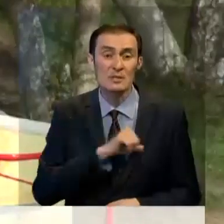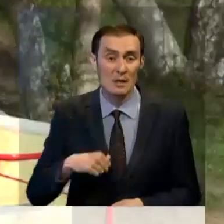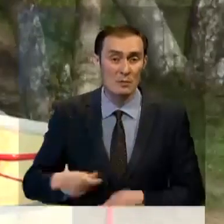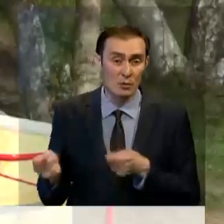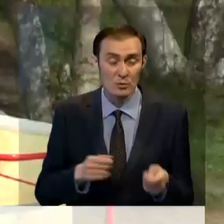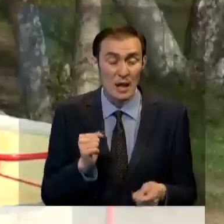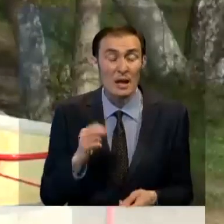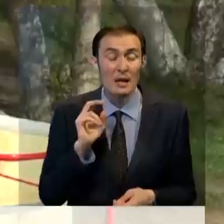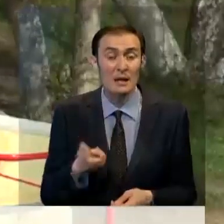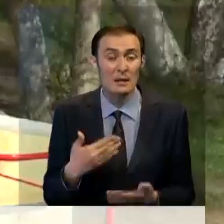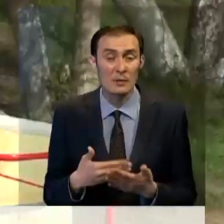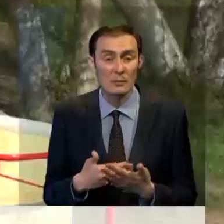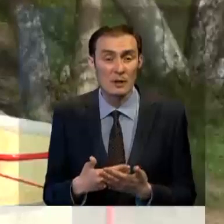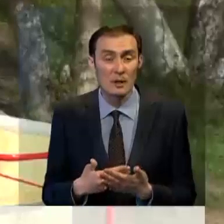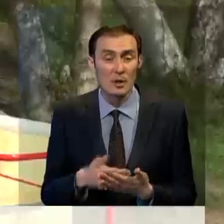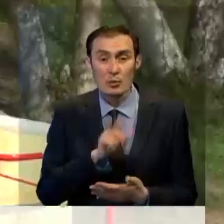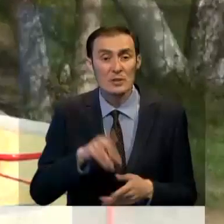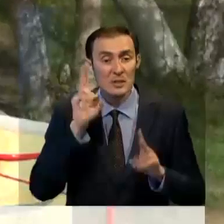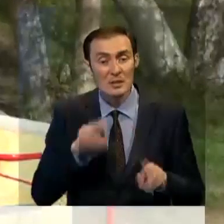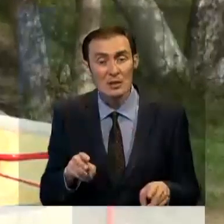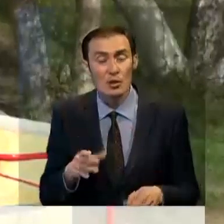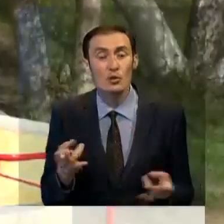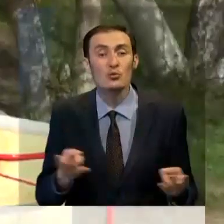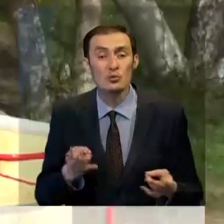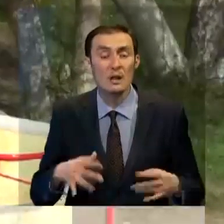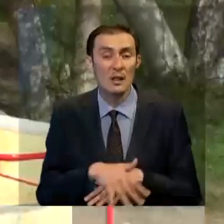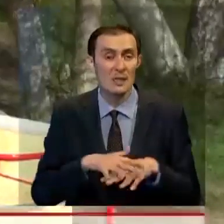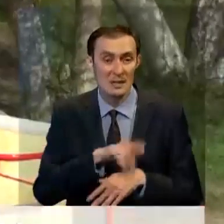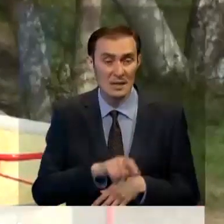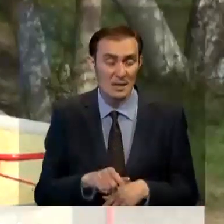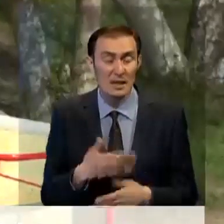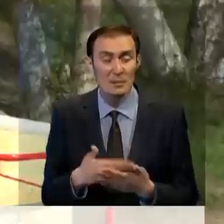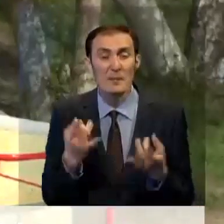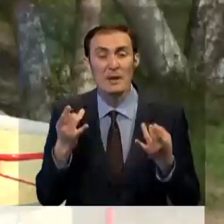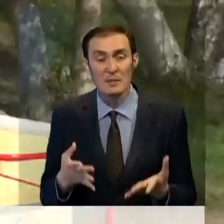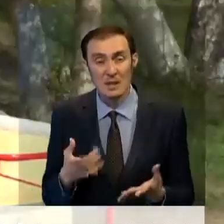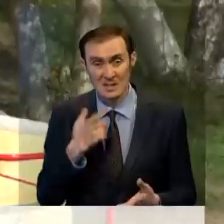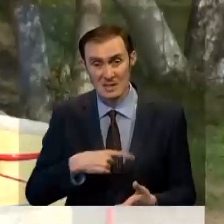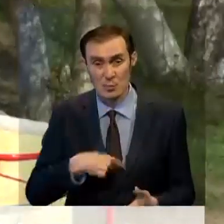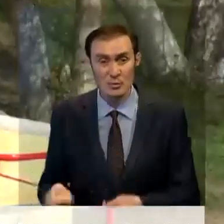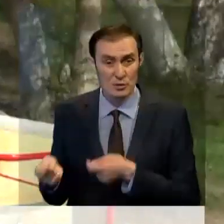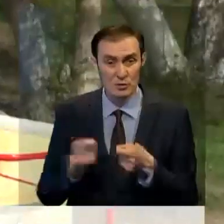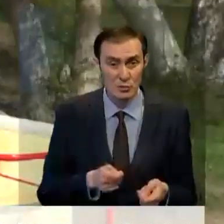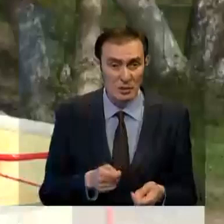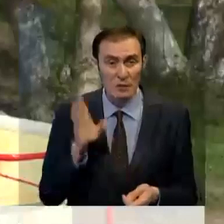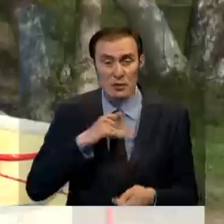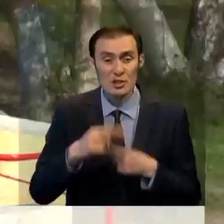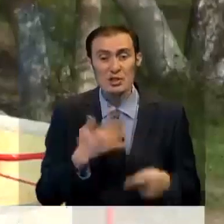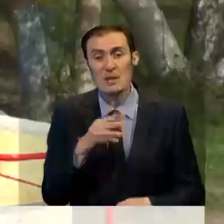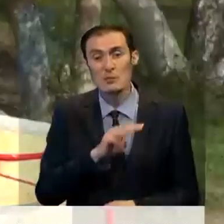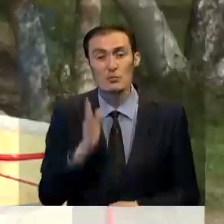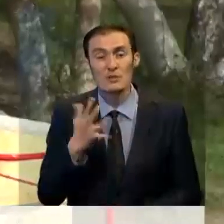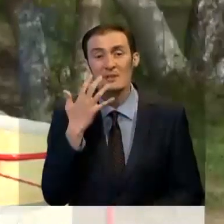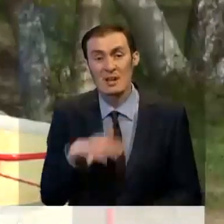приносят. Они не знают нужды граждан. Как, даже если элементарно ты с собой принесешь, оно через 5 минут